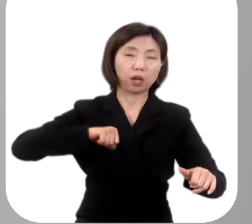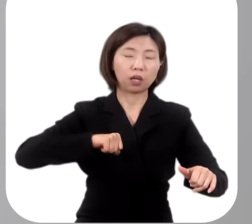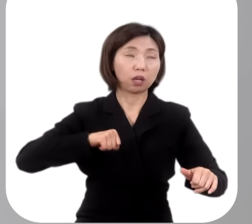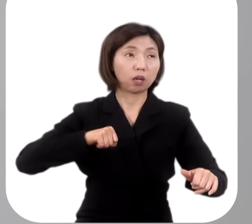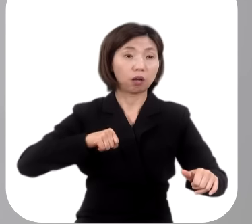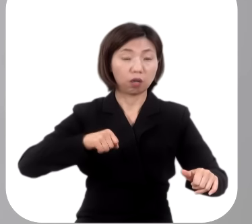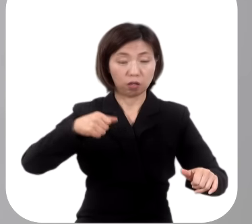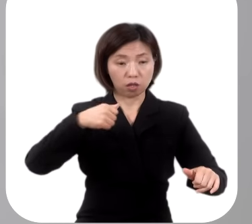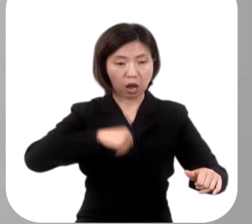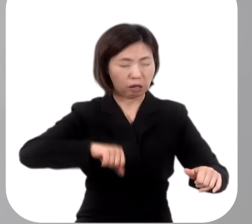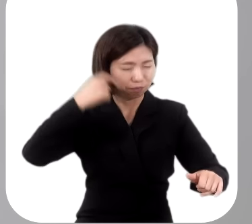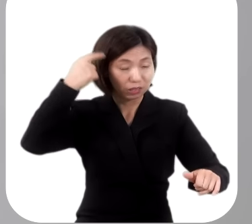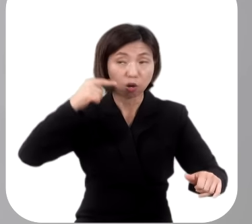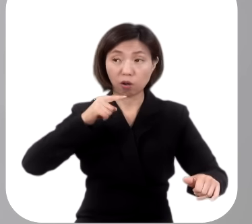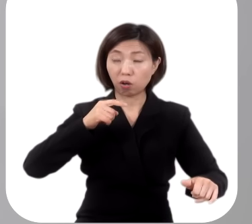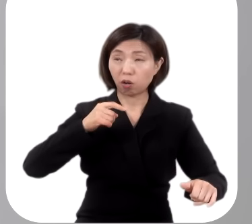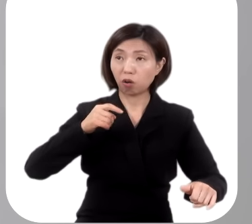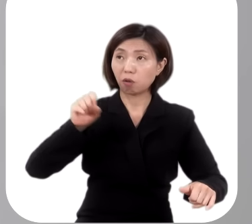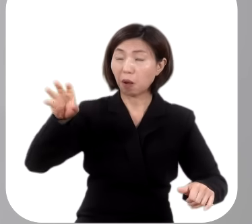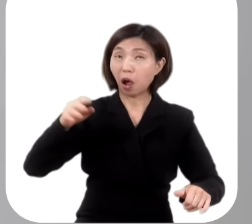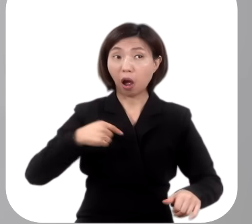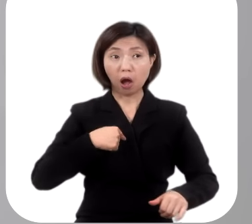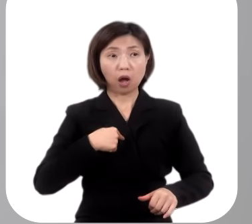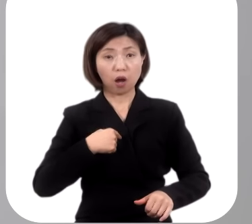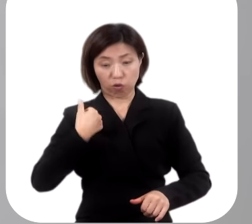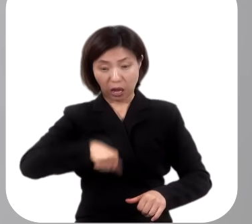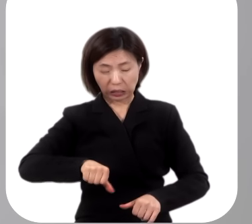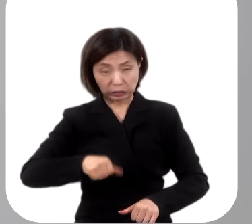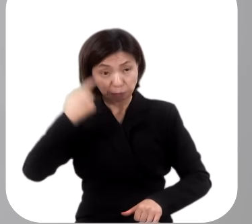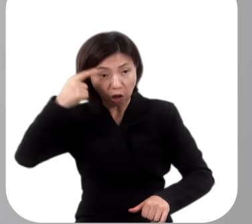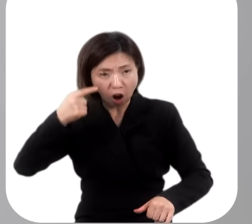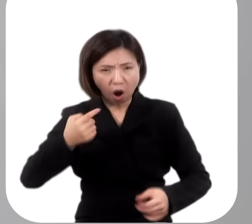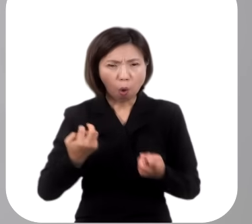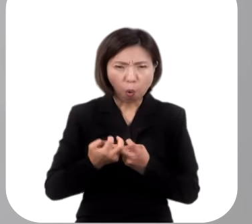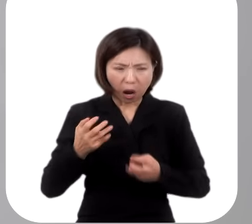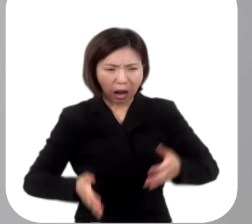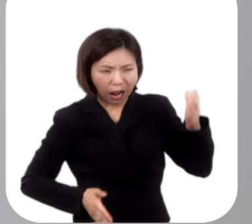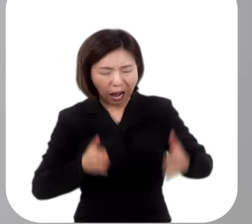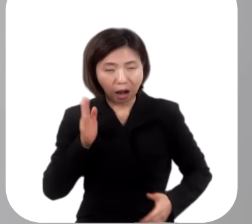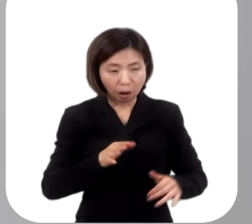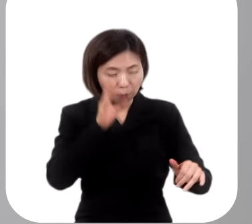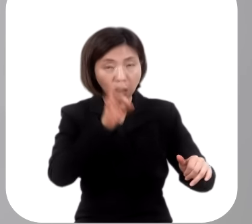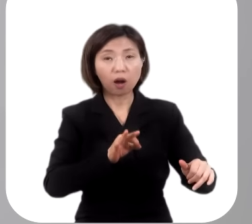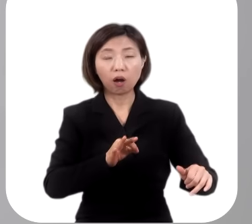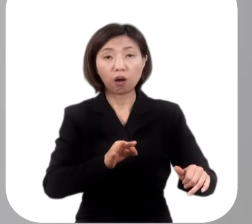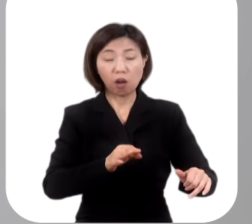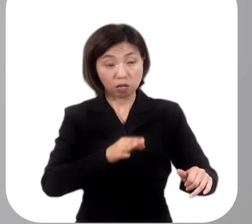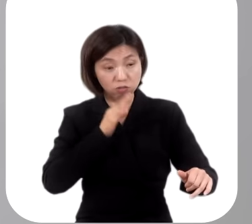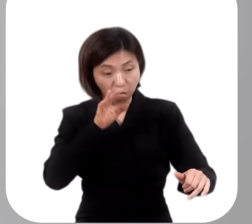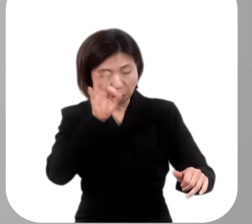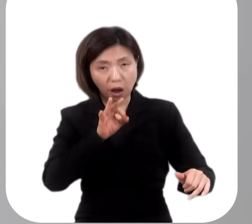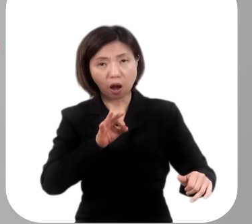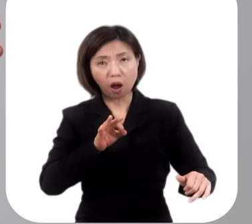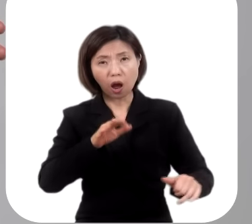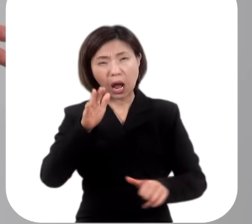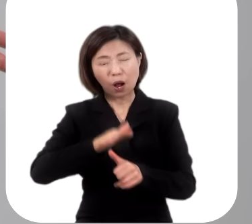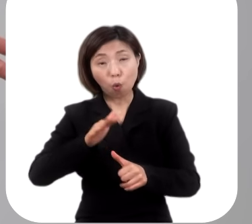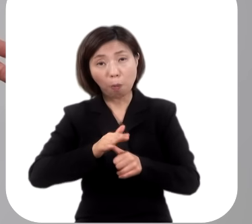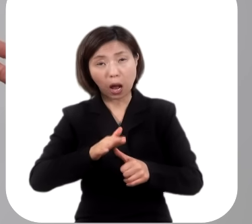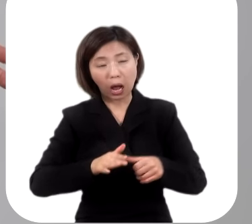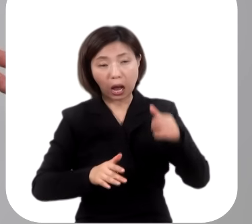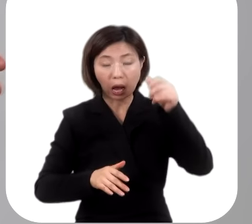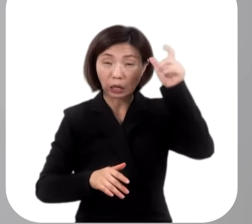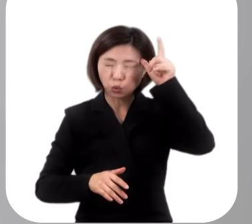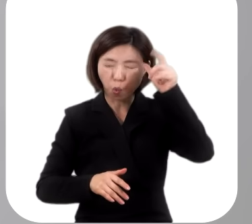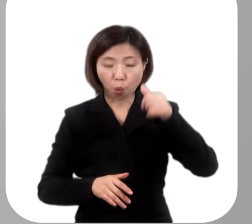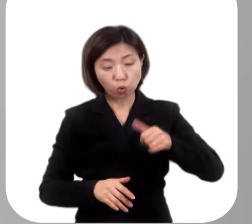거. 그래 아버지가 이제 아들이 미쳤다니까 이제 후닥닥 이제 나와가지고 가봤어. 그러니까 진짜 애가